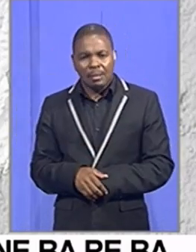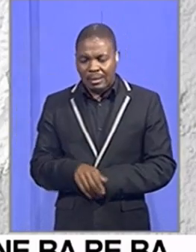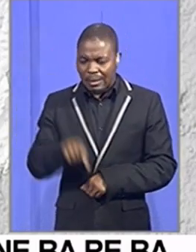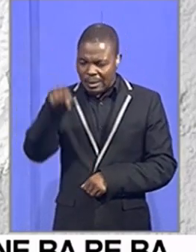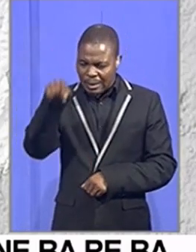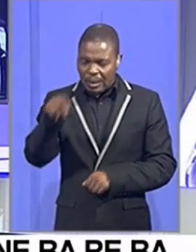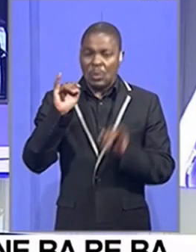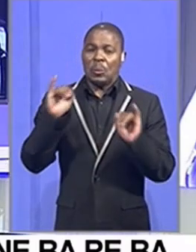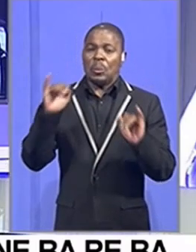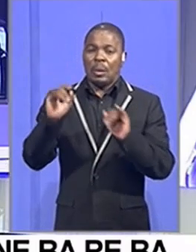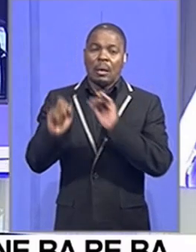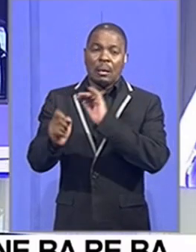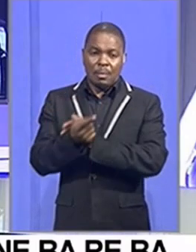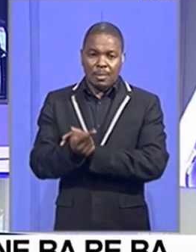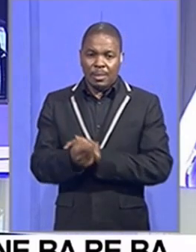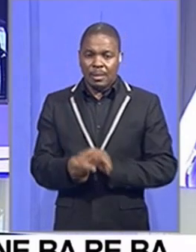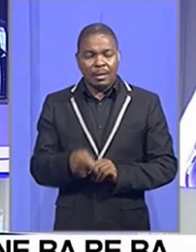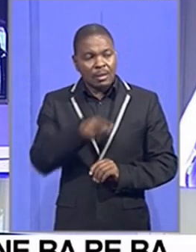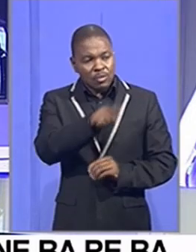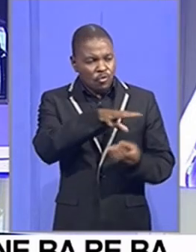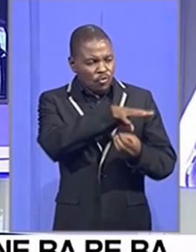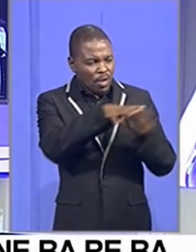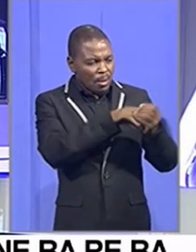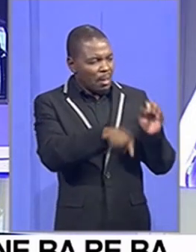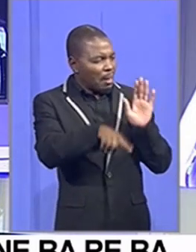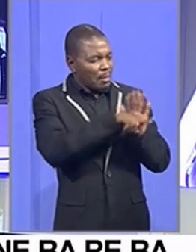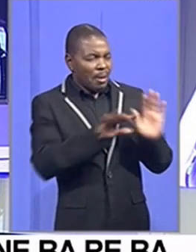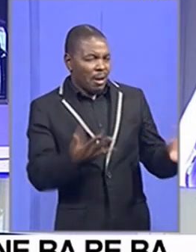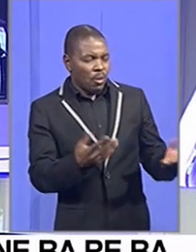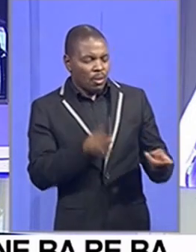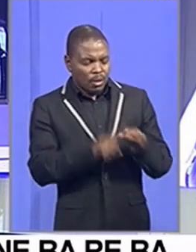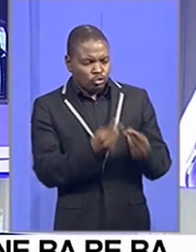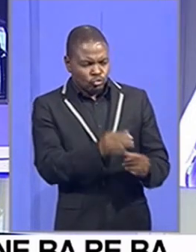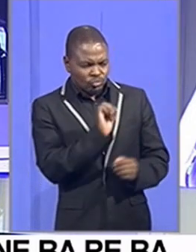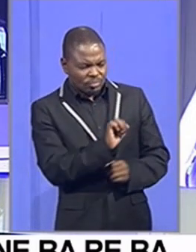tiragalo ye e setlhomme e le lamile jwang le balapa kudu bana ba Khomotso.